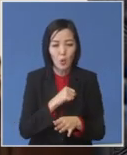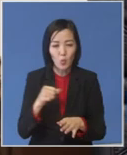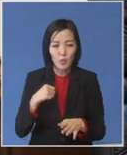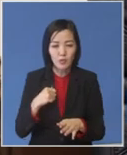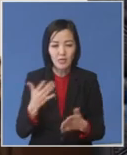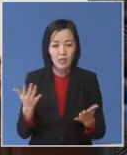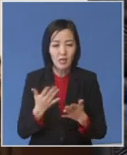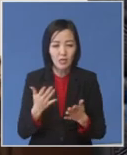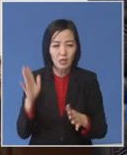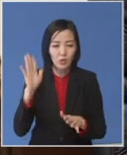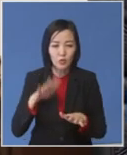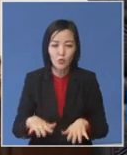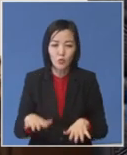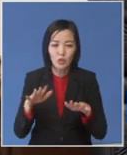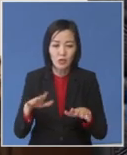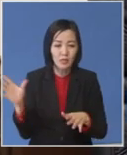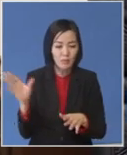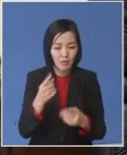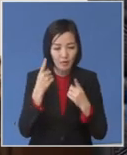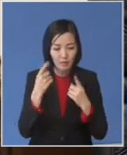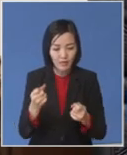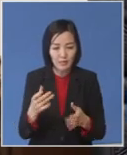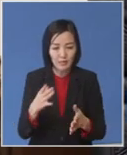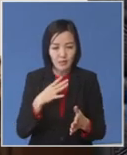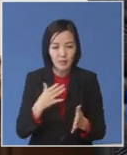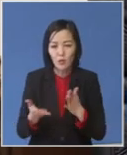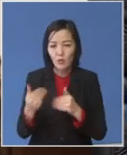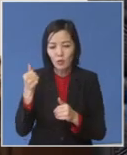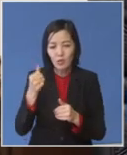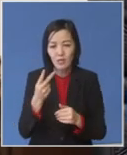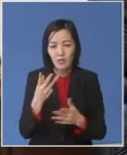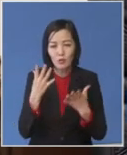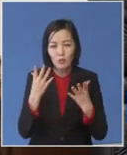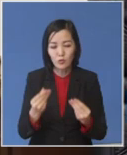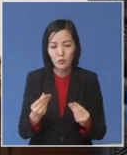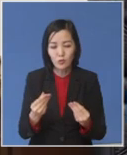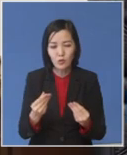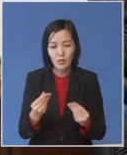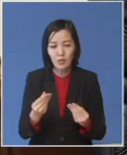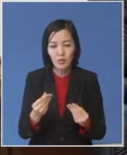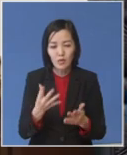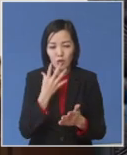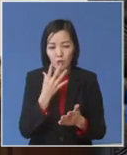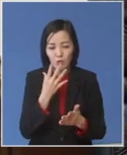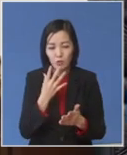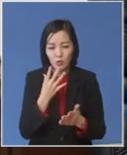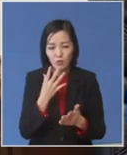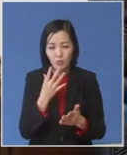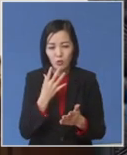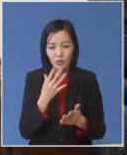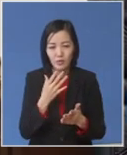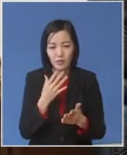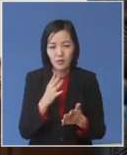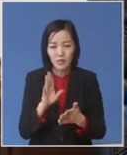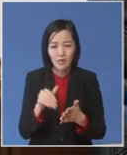қай мезгілде су тасыйтын тоже білесіздер. Өткенде 2-3 күнде кішкене күн жылған кезде генеральный репетиция